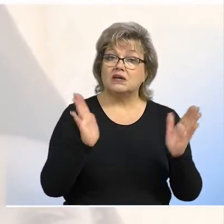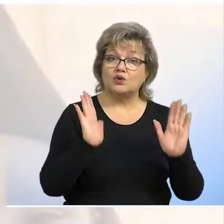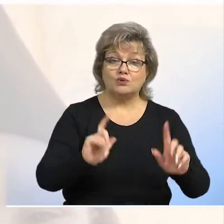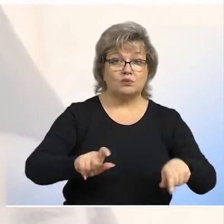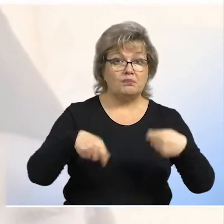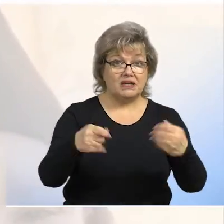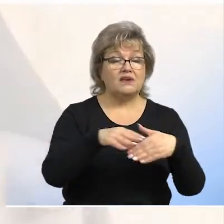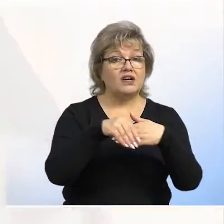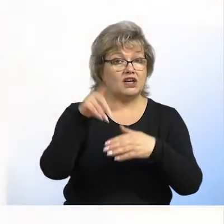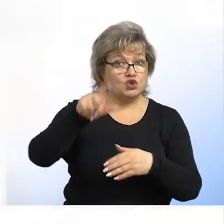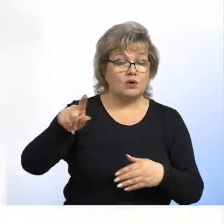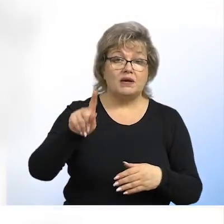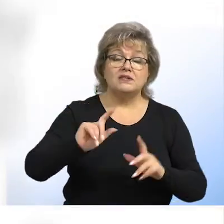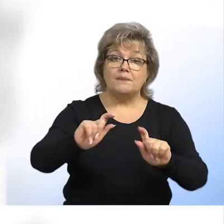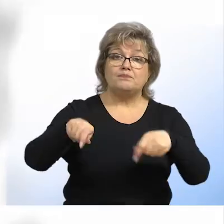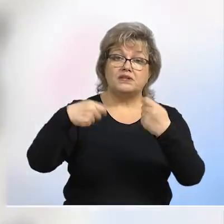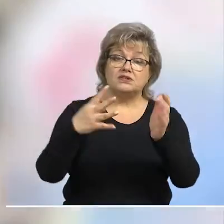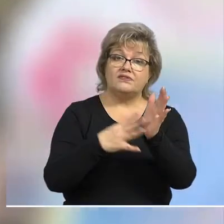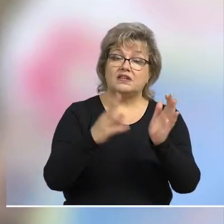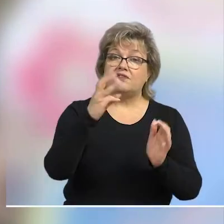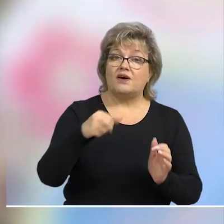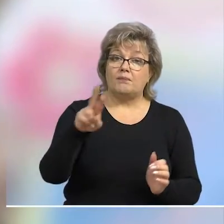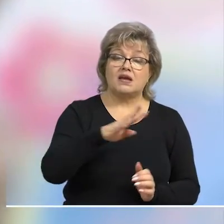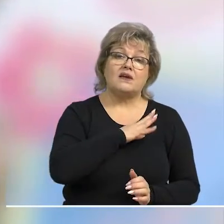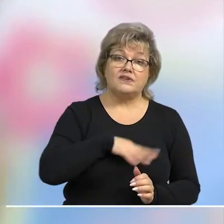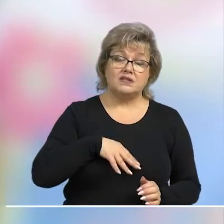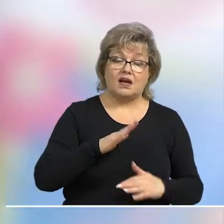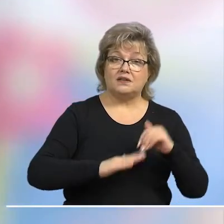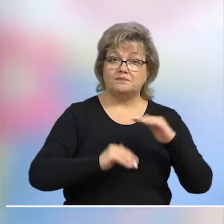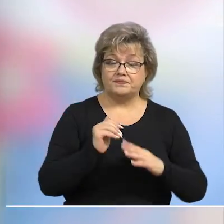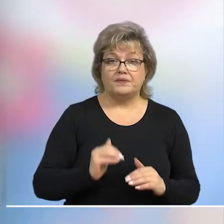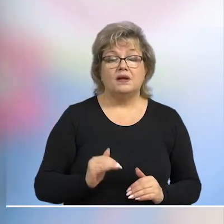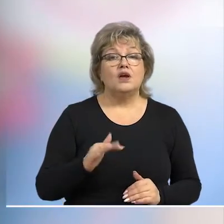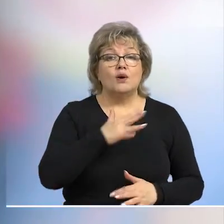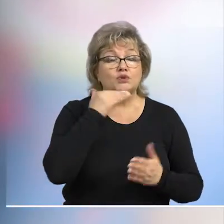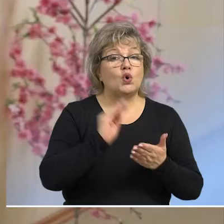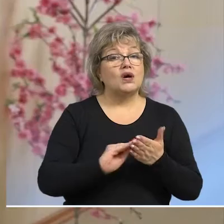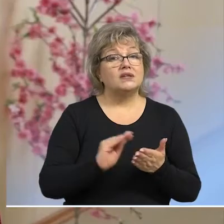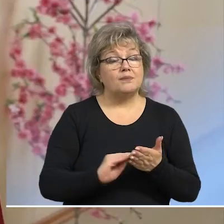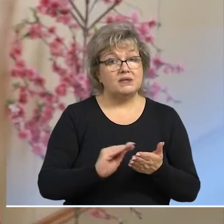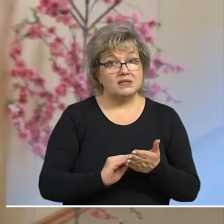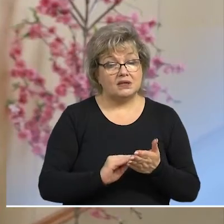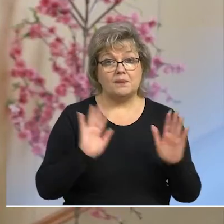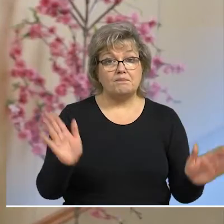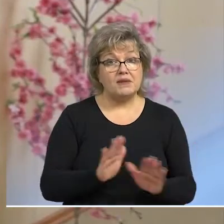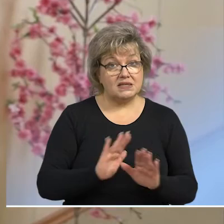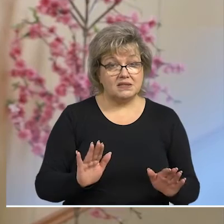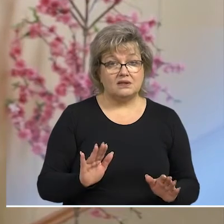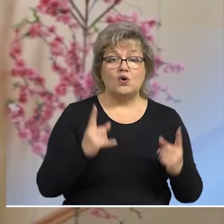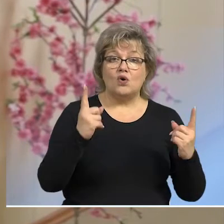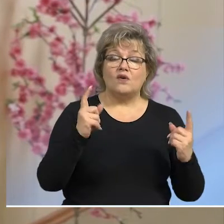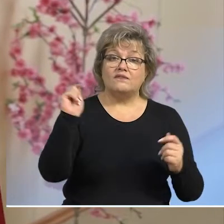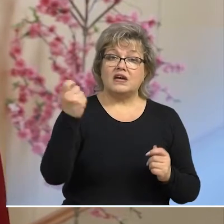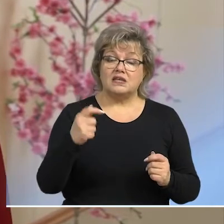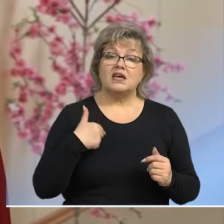которые будут переданы волонтерам, а те, в свою очередь, 9 мая передадут их в руки ветеранов. Много написано песен о Великой Отечественной